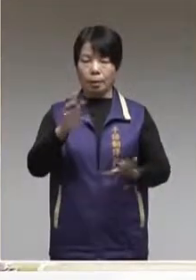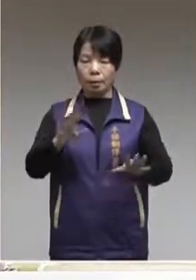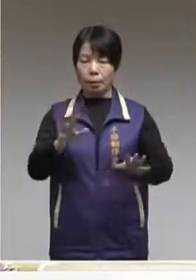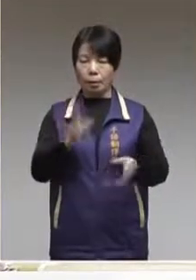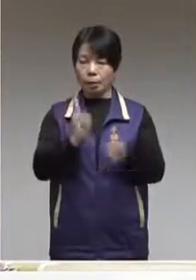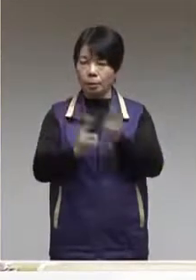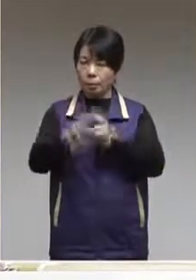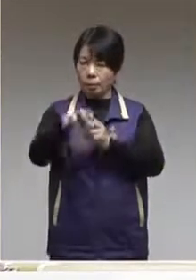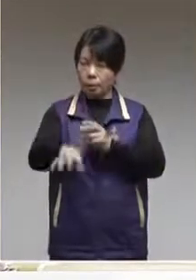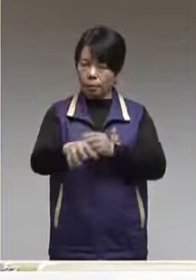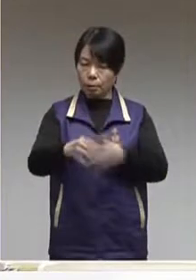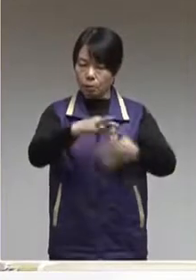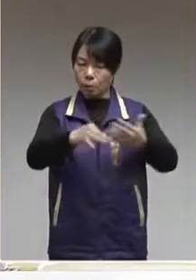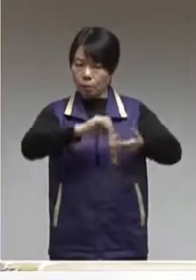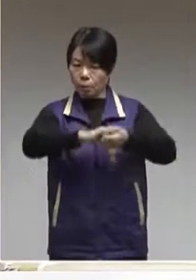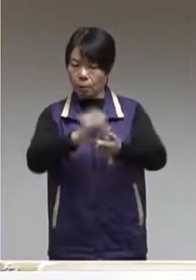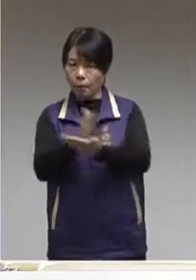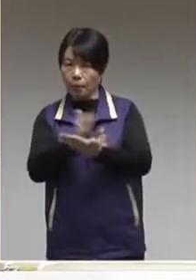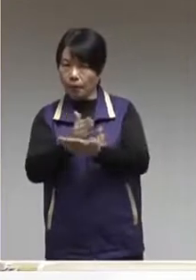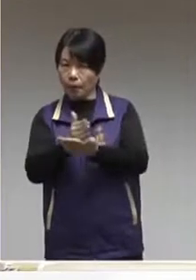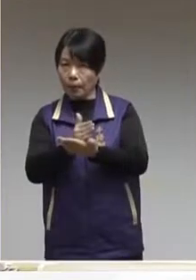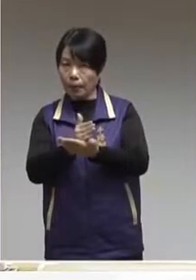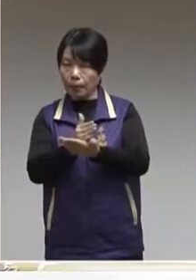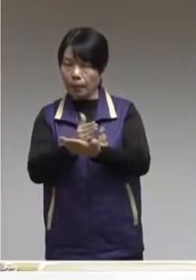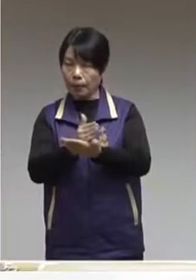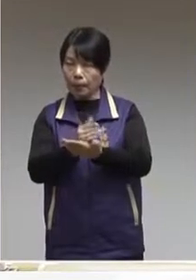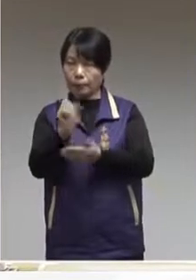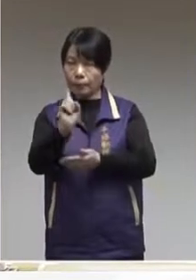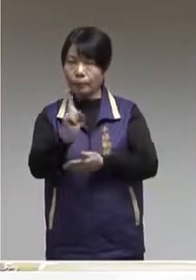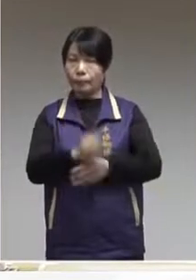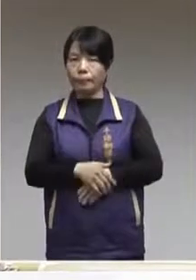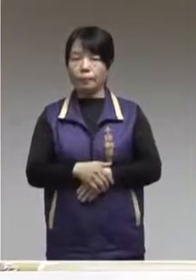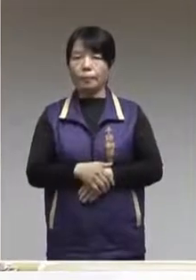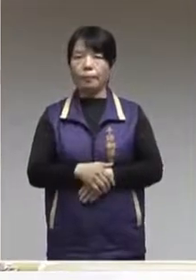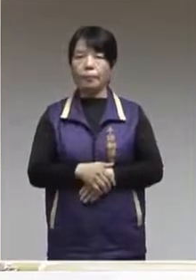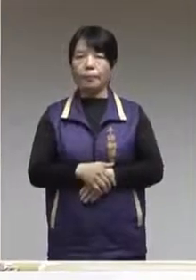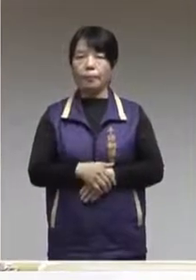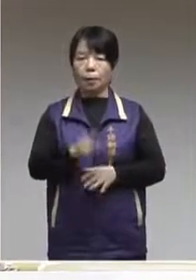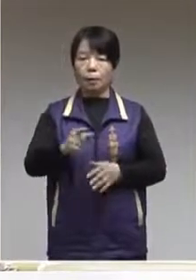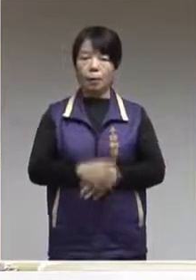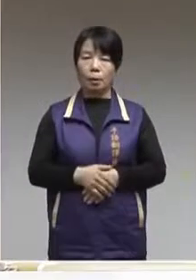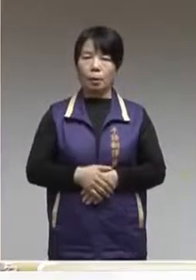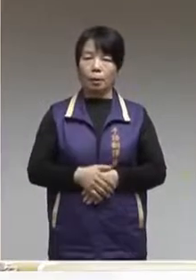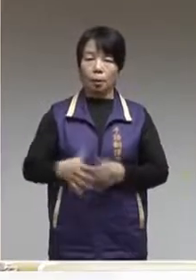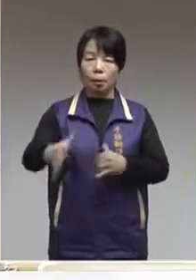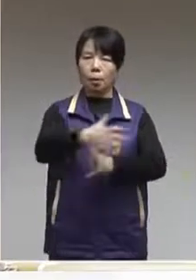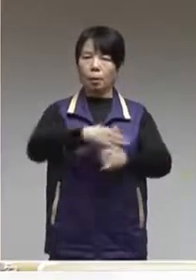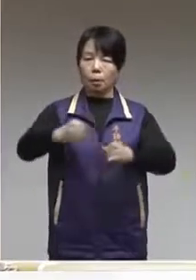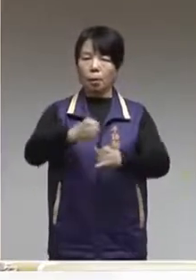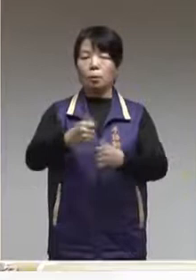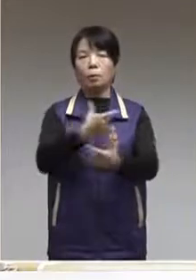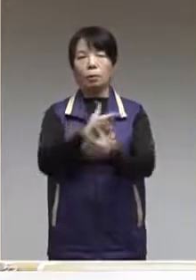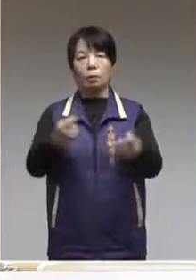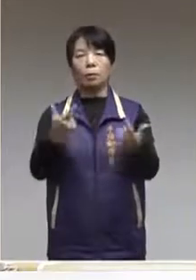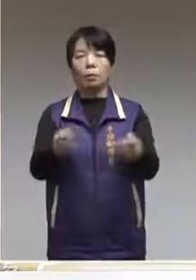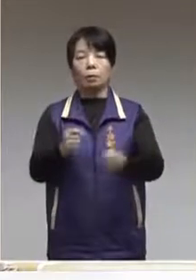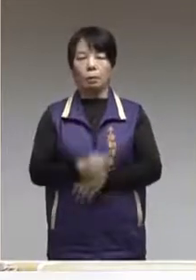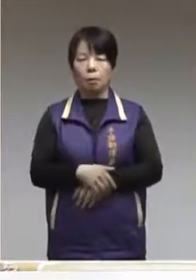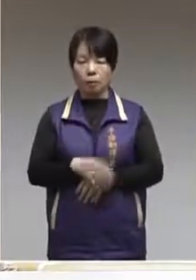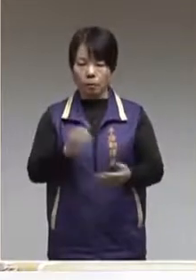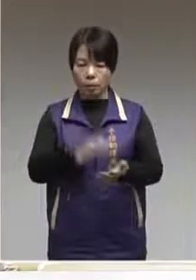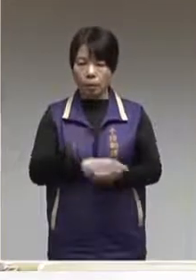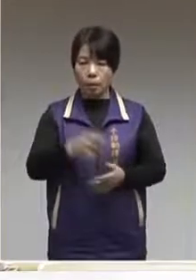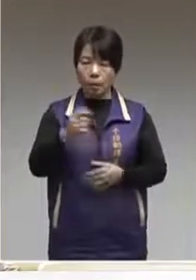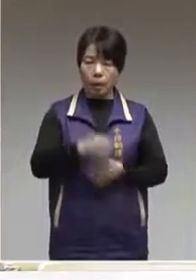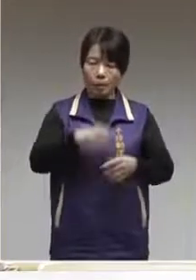些判定的标准哈，那是中央这边全国一体的规定，什么时候判阳性，什么时候判